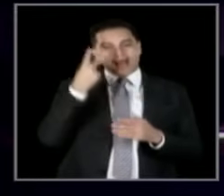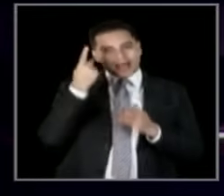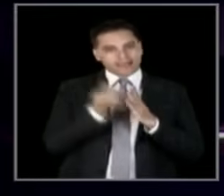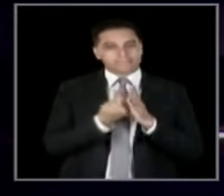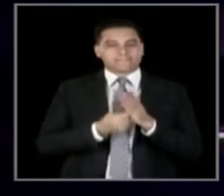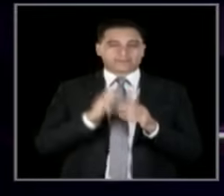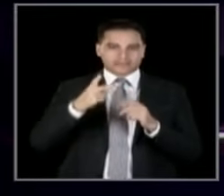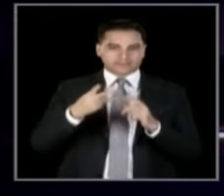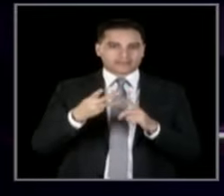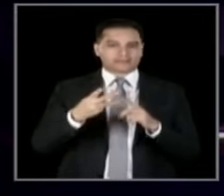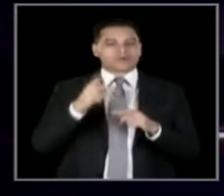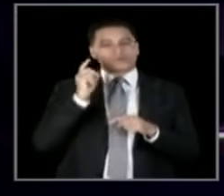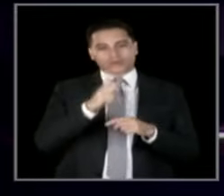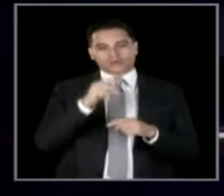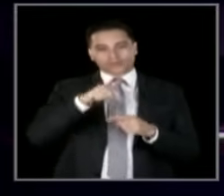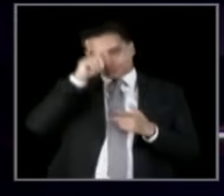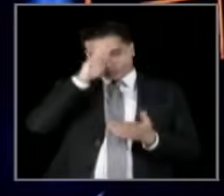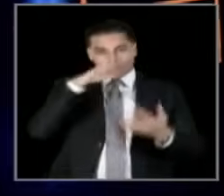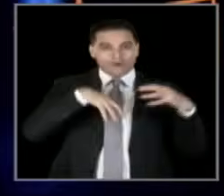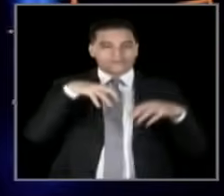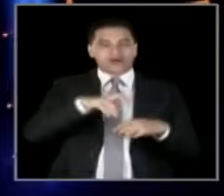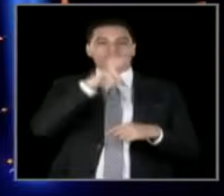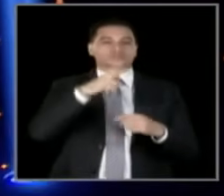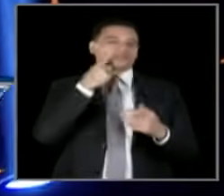تمام. جغرافيا. والسؤال هو: